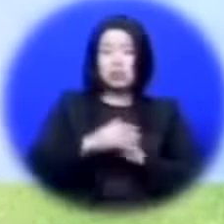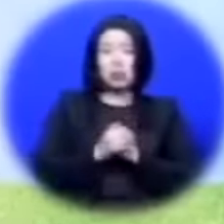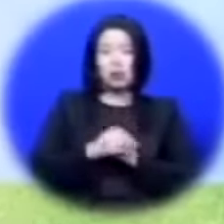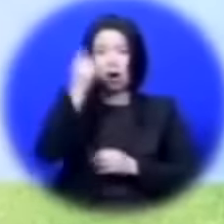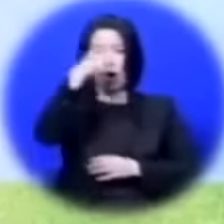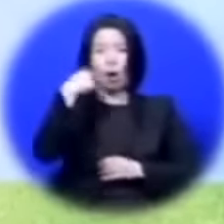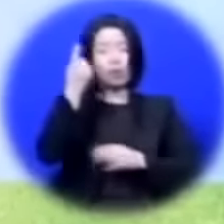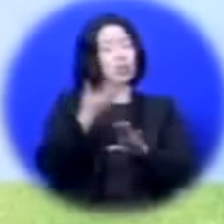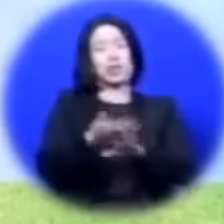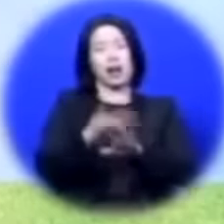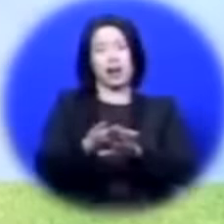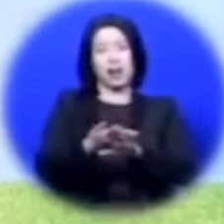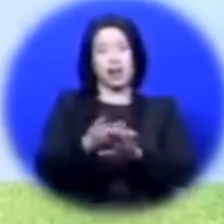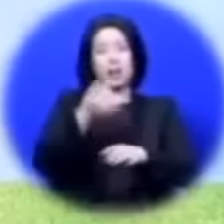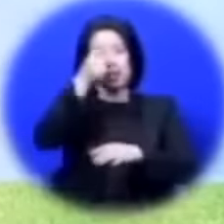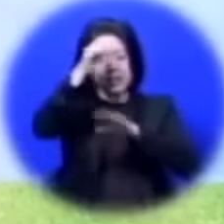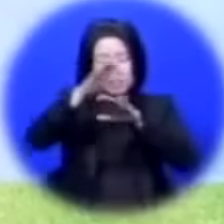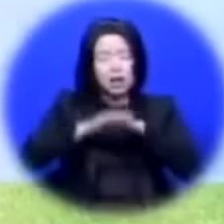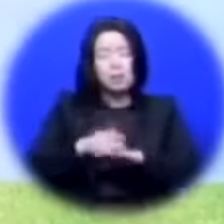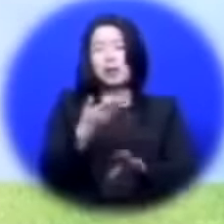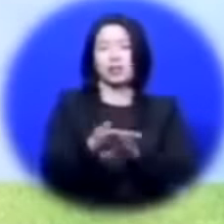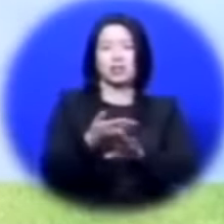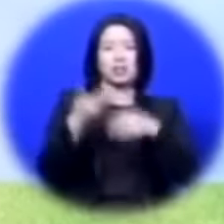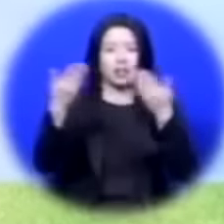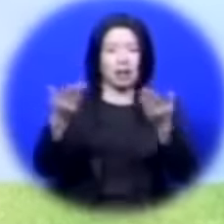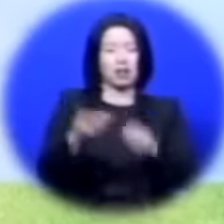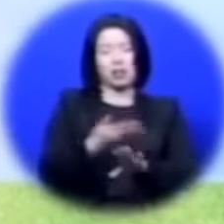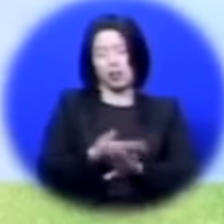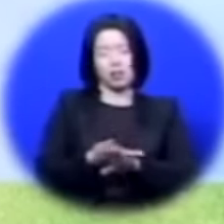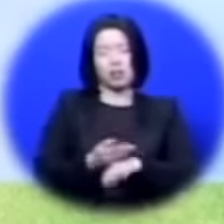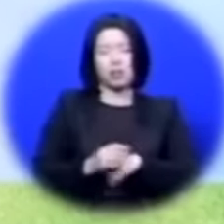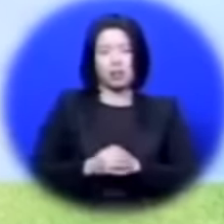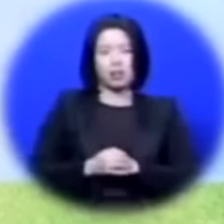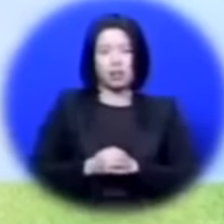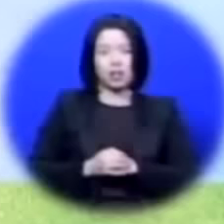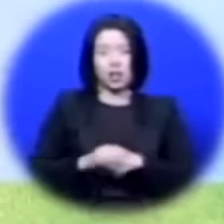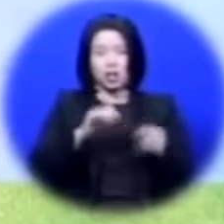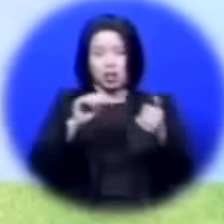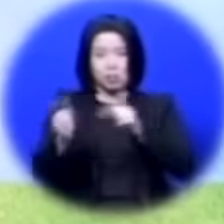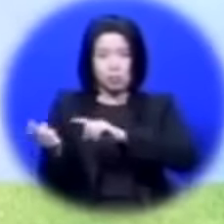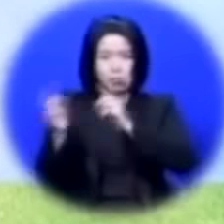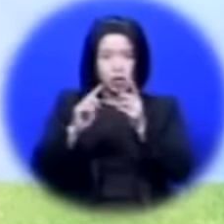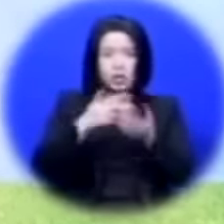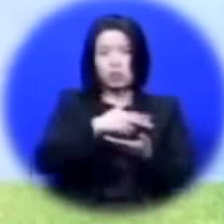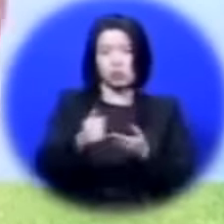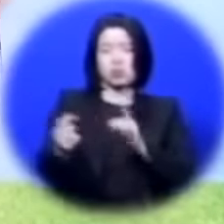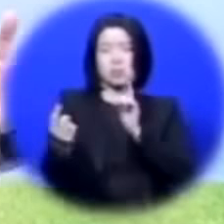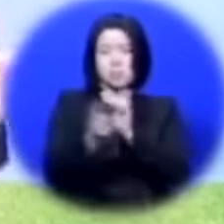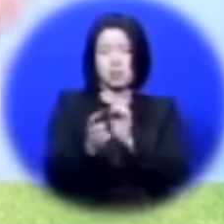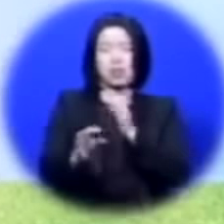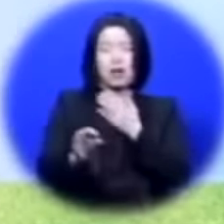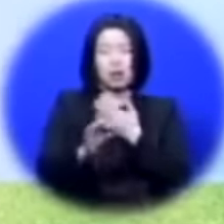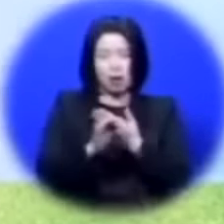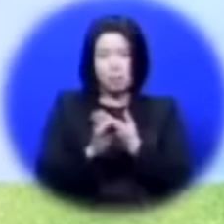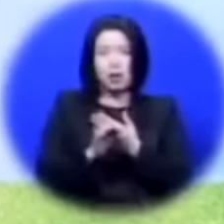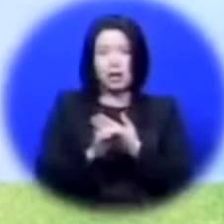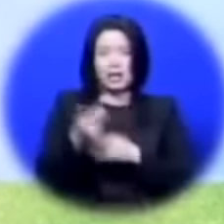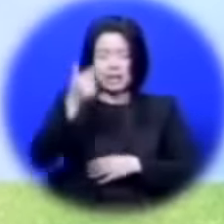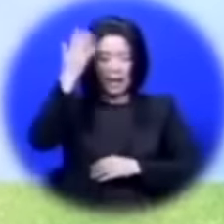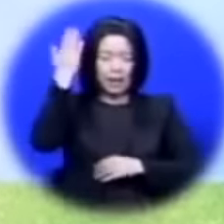얼굴이 다릅니다 예배를 드리는게 다릅 부활의 주님을 만나고 나면 예전처럼 살 사람이